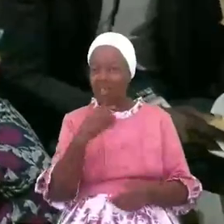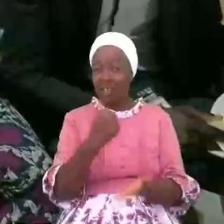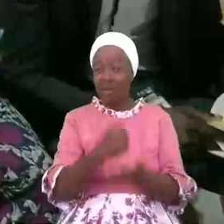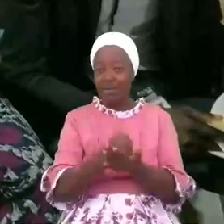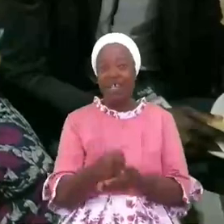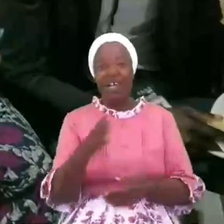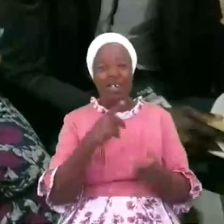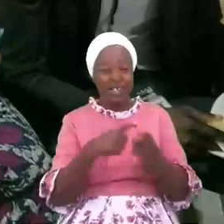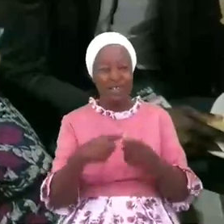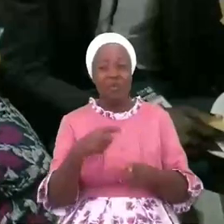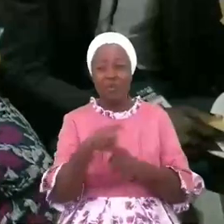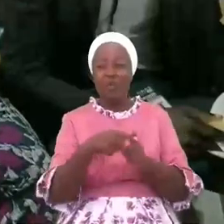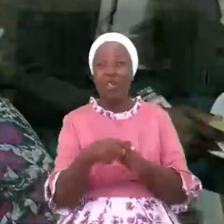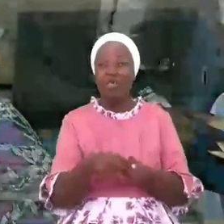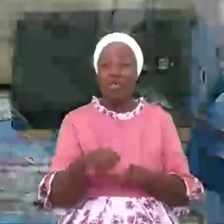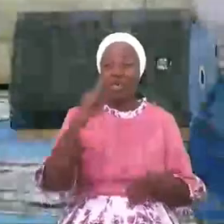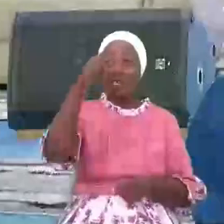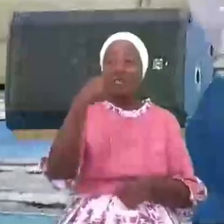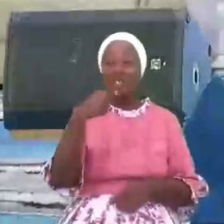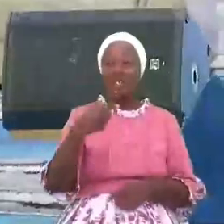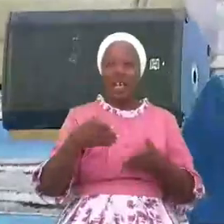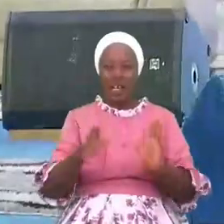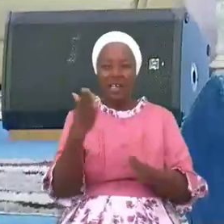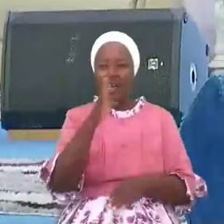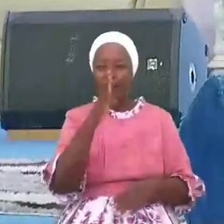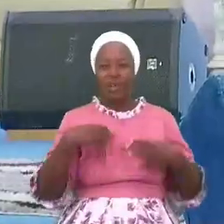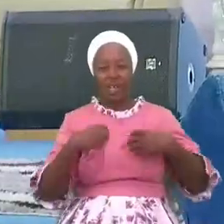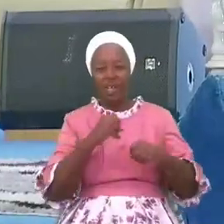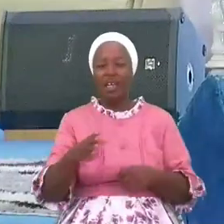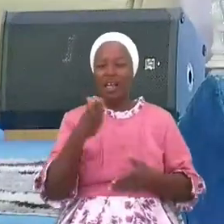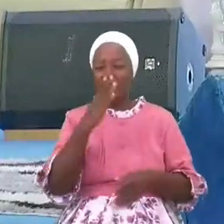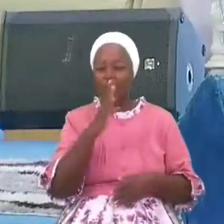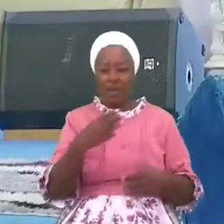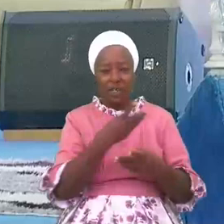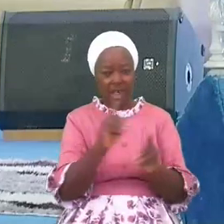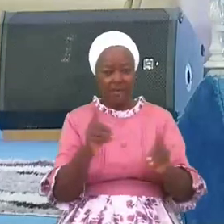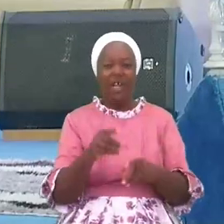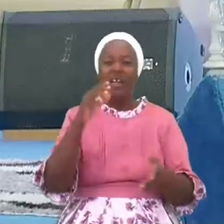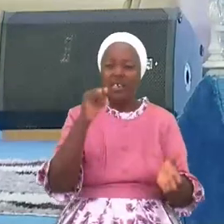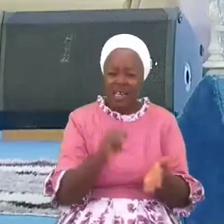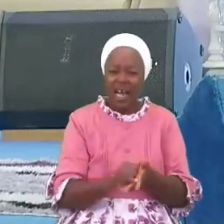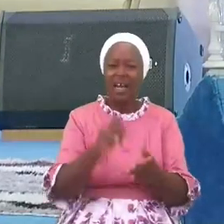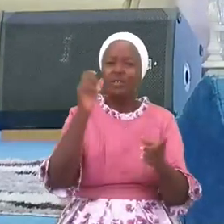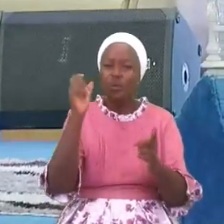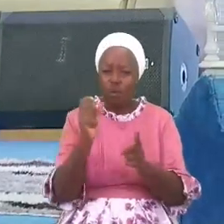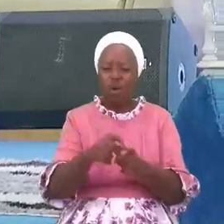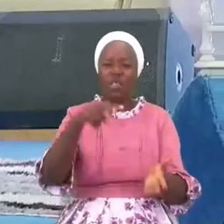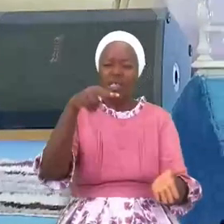et quand il dira qui est la guérison, qui est la délivrance, cette